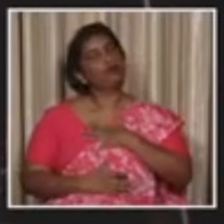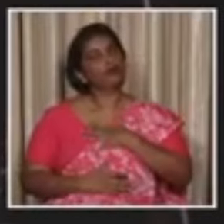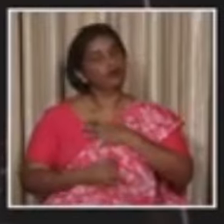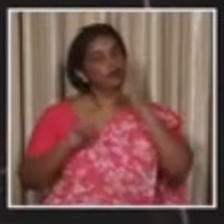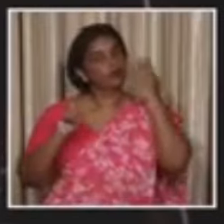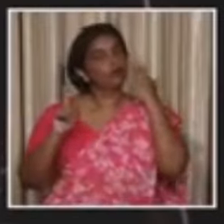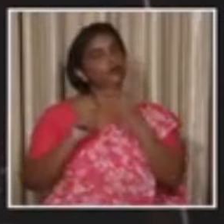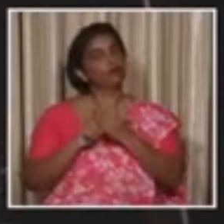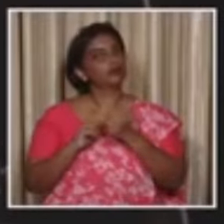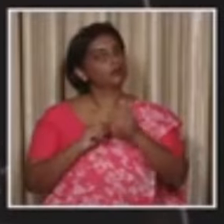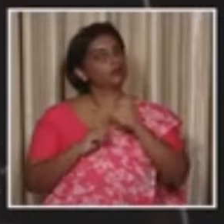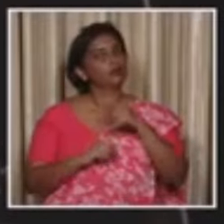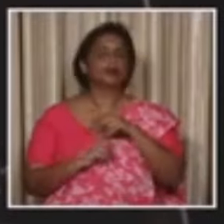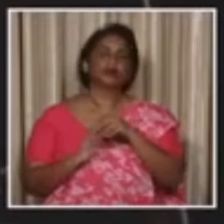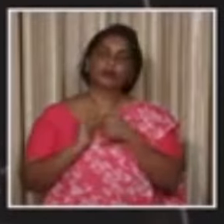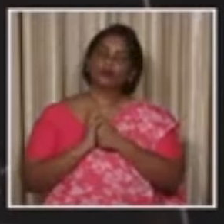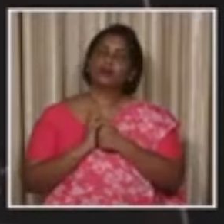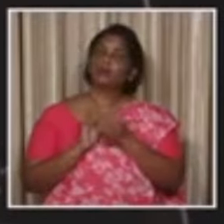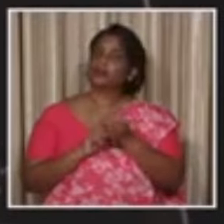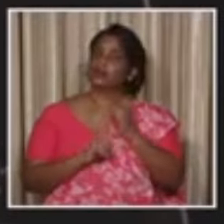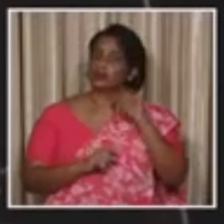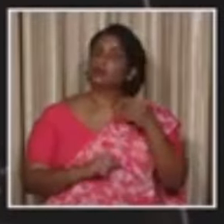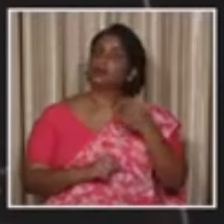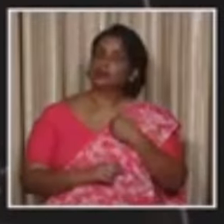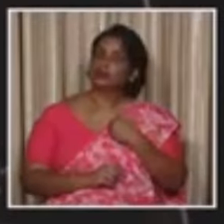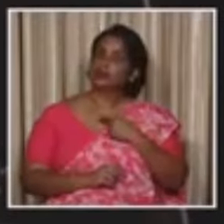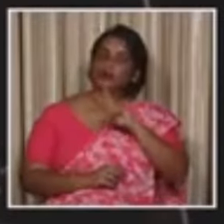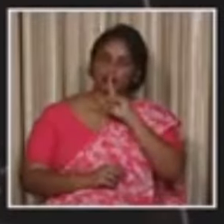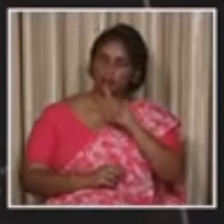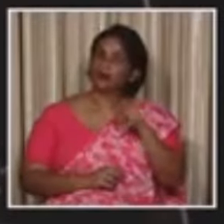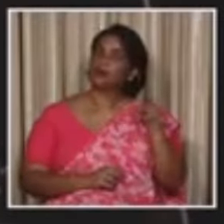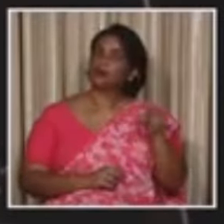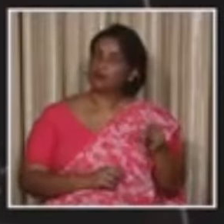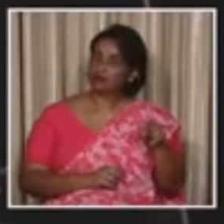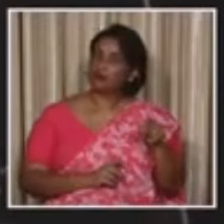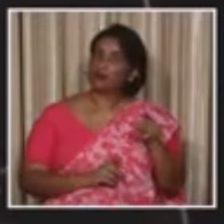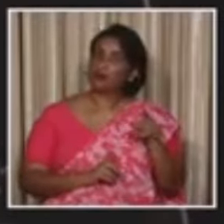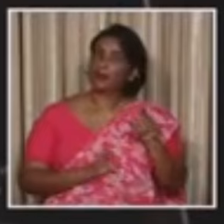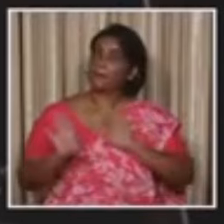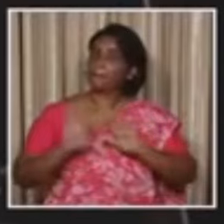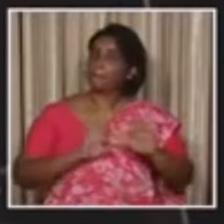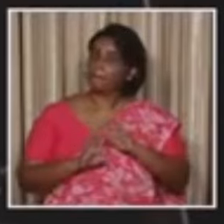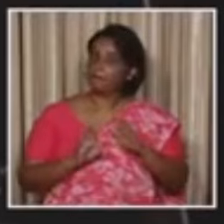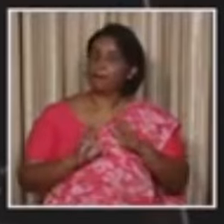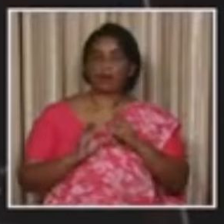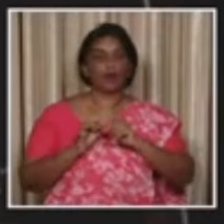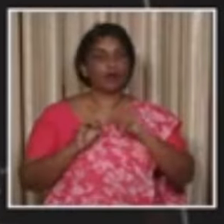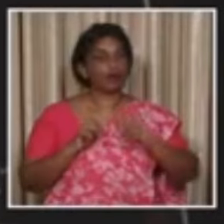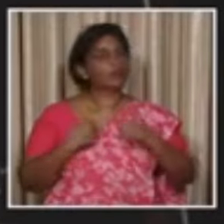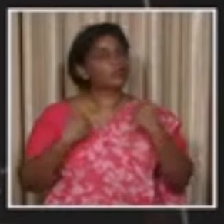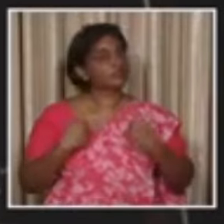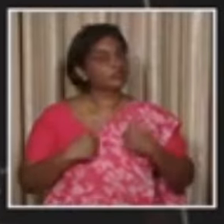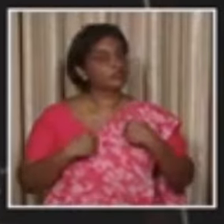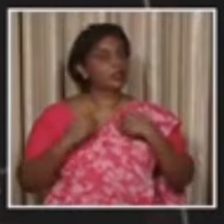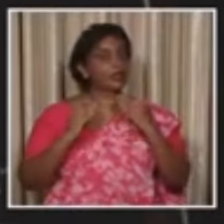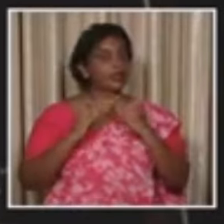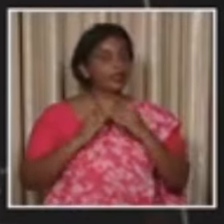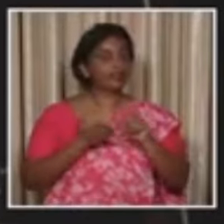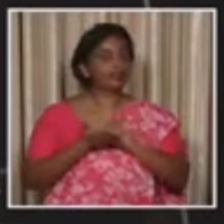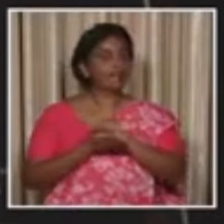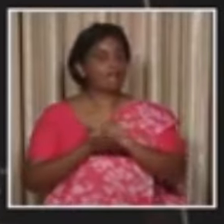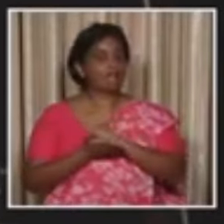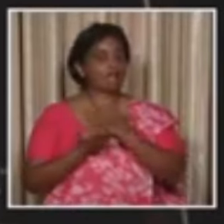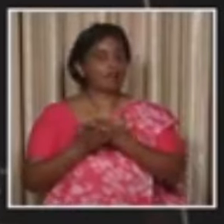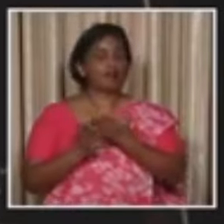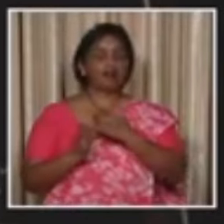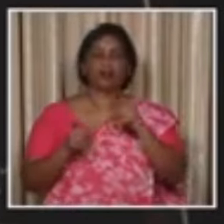වෙනුවෙන් නගන්න වෙලා තියෙන නිසා ගරු සභාපතිතුමනි, අපි කියනවා මේ පාලක මණ්ඩලයේ සභාපතිවරයාගේ ගෙදර වළං හෝදන මිනිහා